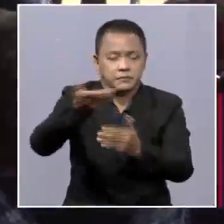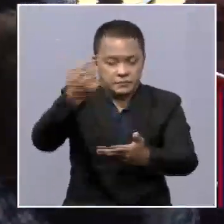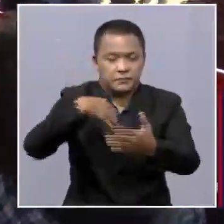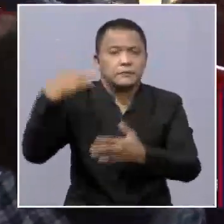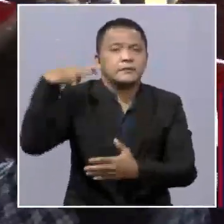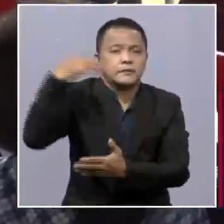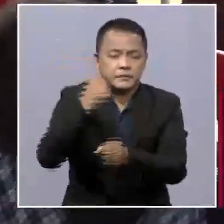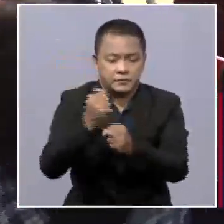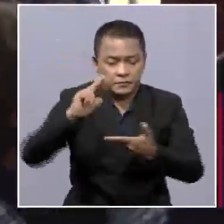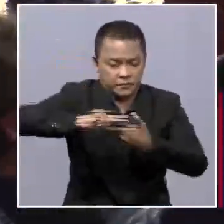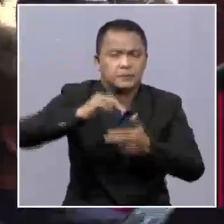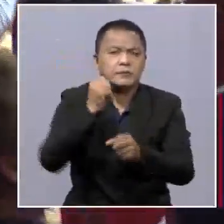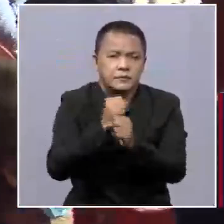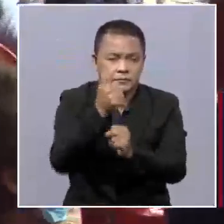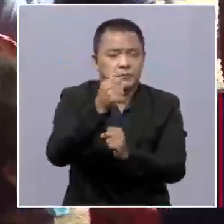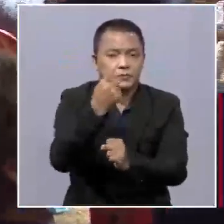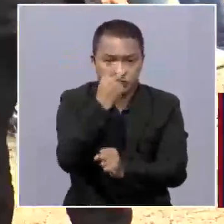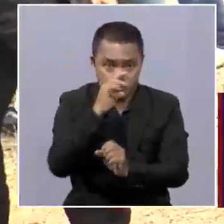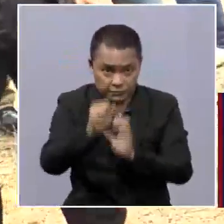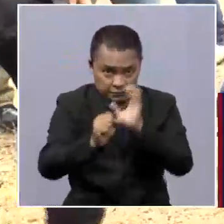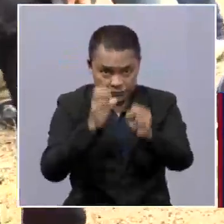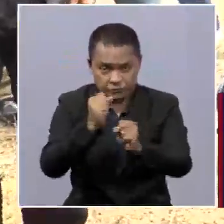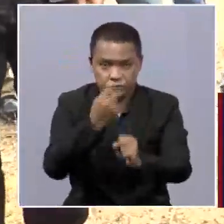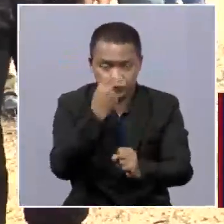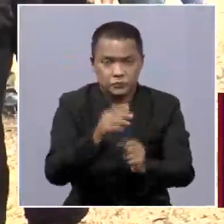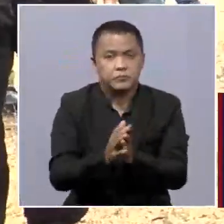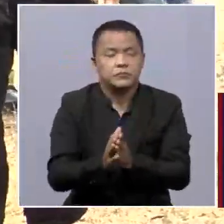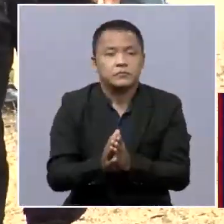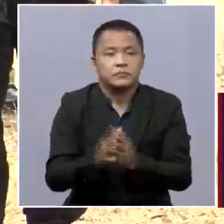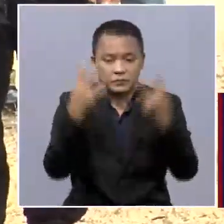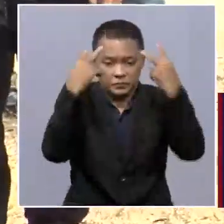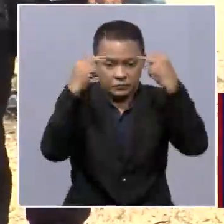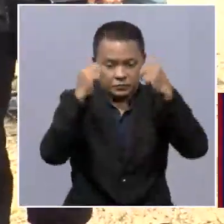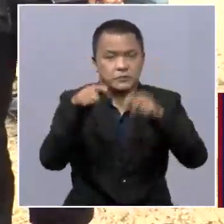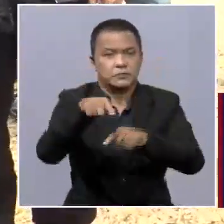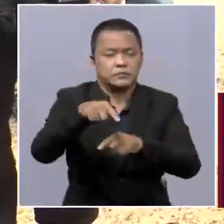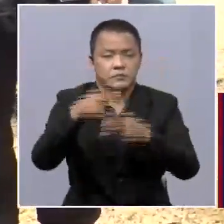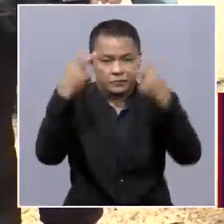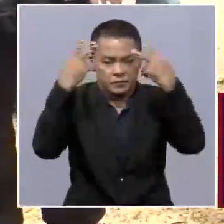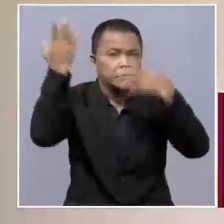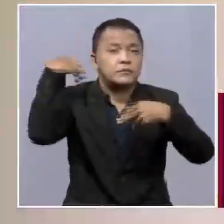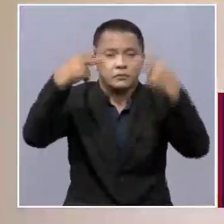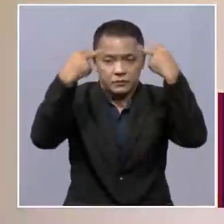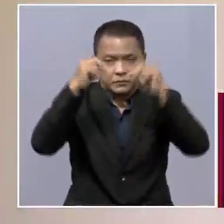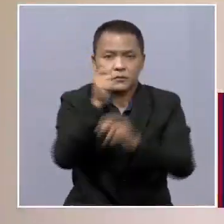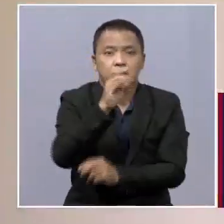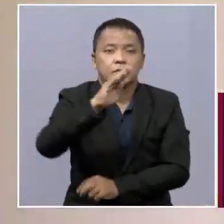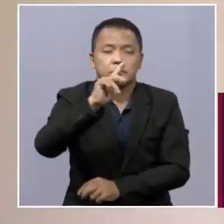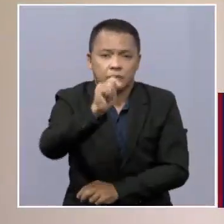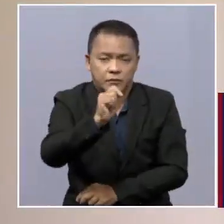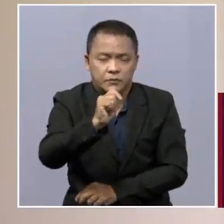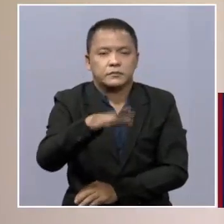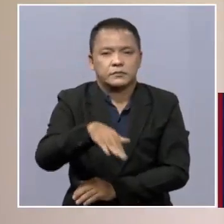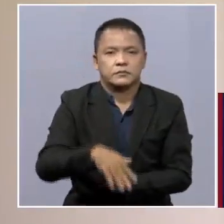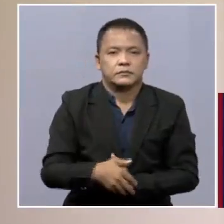สานำทัพพลังประชารัฐเองเนี่ยก็ต้องจับตากันพี่ใหญ่หรือว่านายกใหญ่เสวกประเสริฐสุขอดีตนายกอบต.เชียงราก